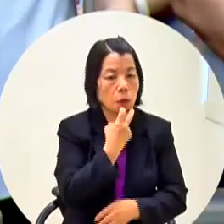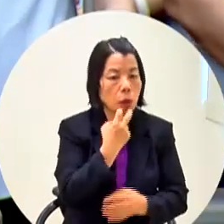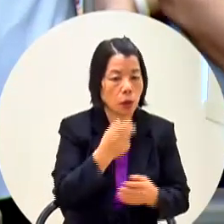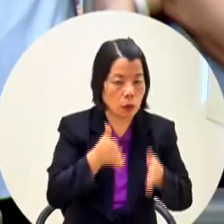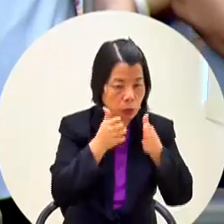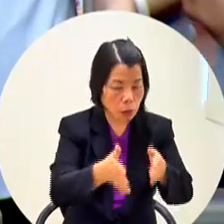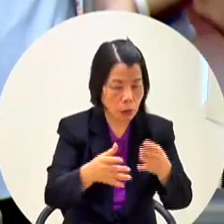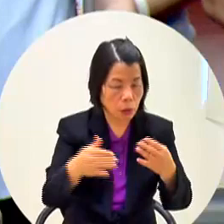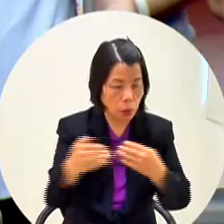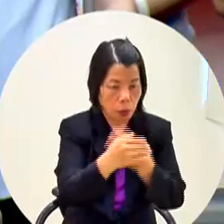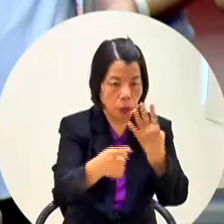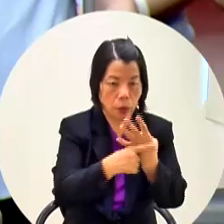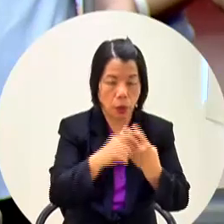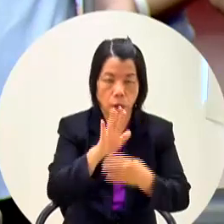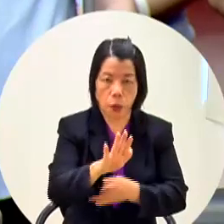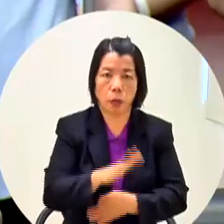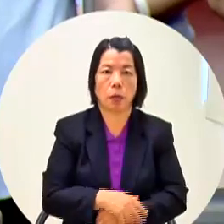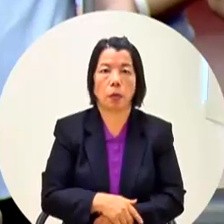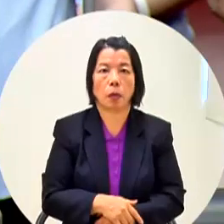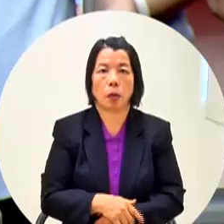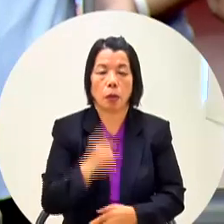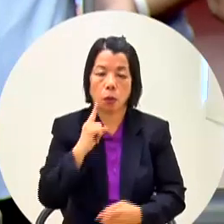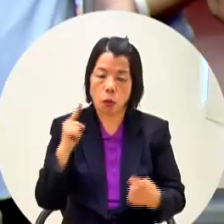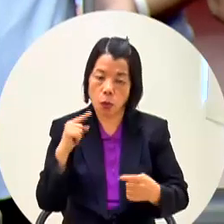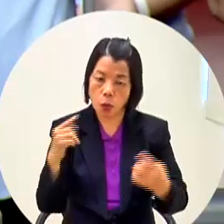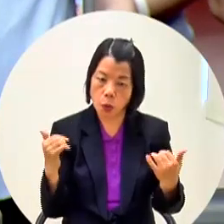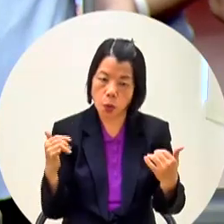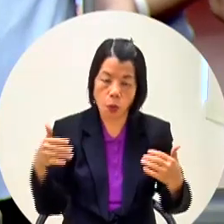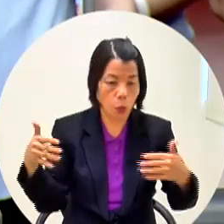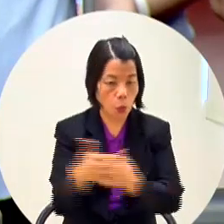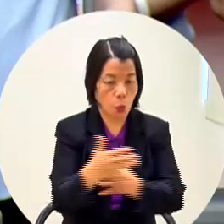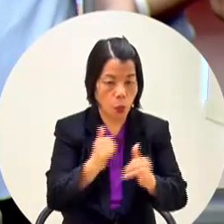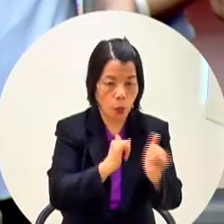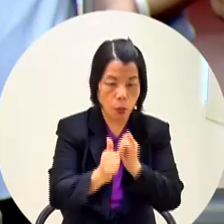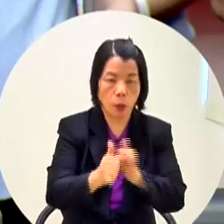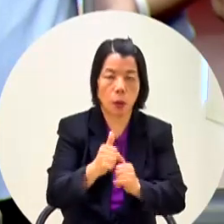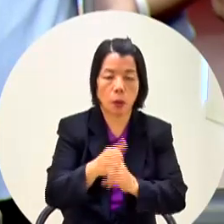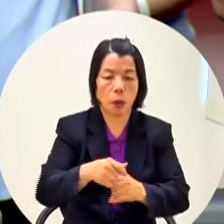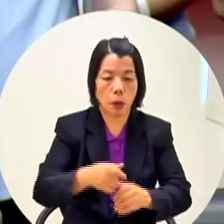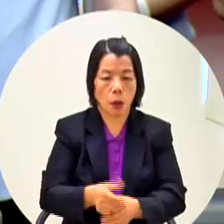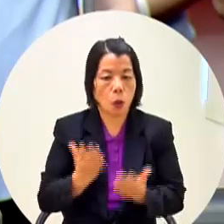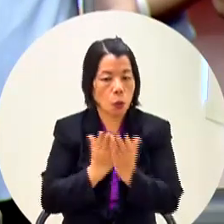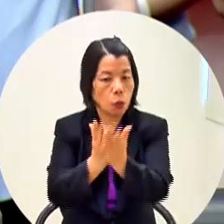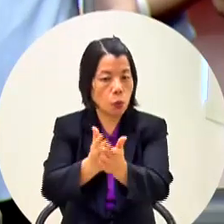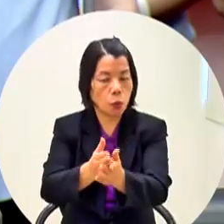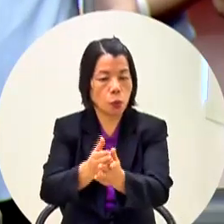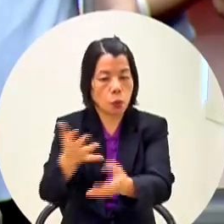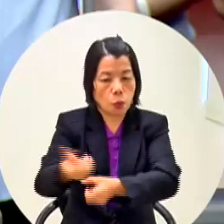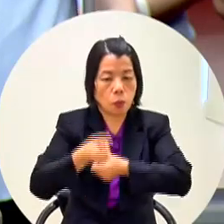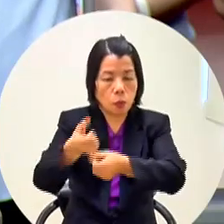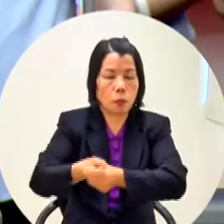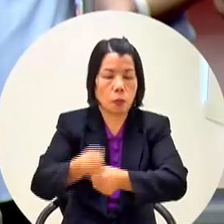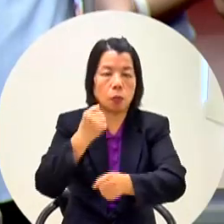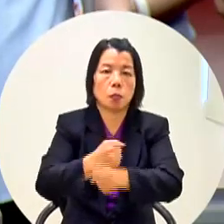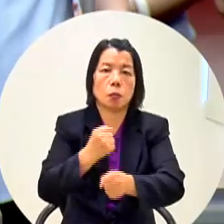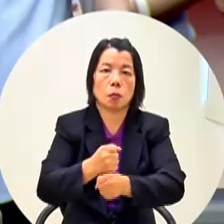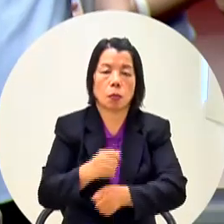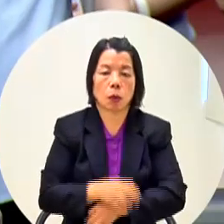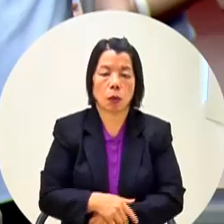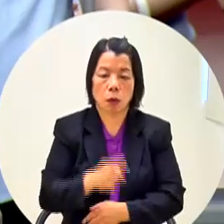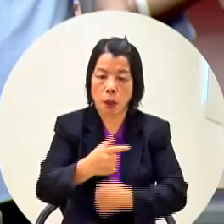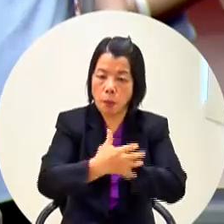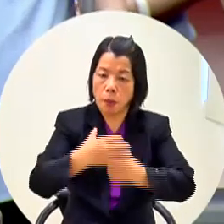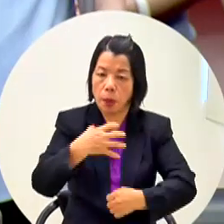渔业，在整个我们渔民作业、渔民出海作业，它定在你的一个保